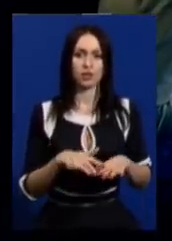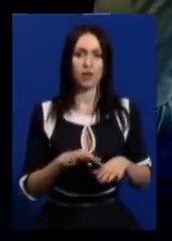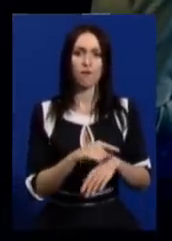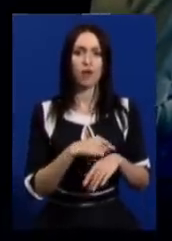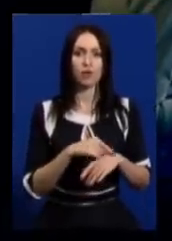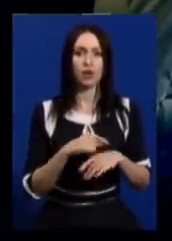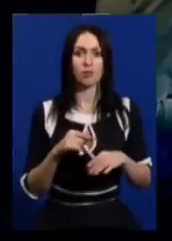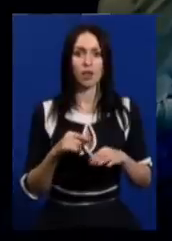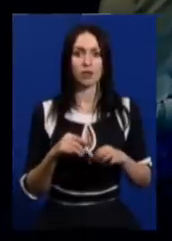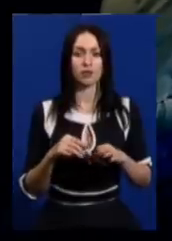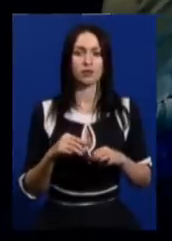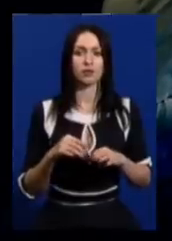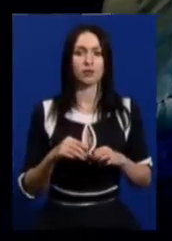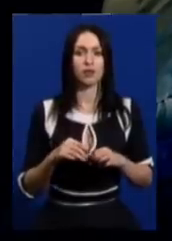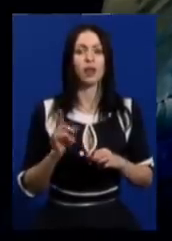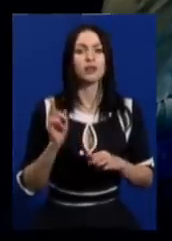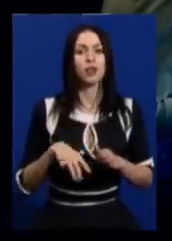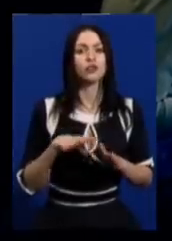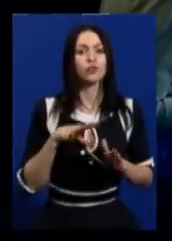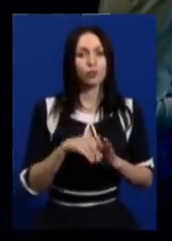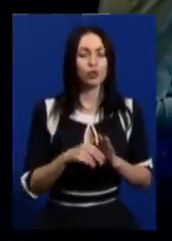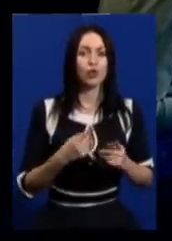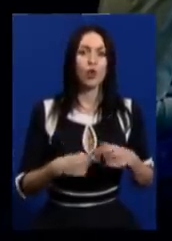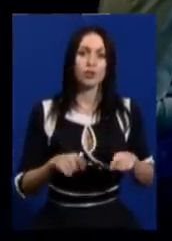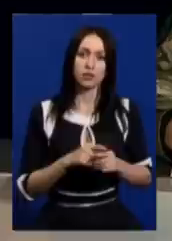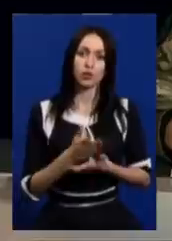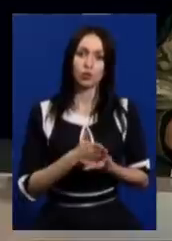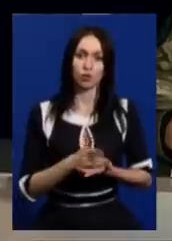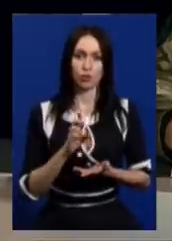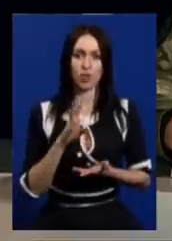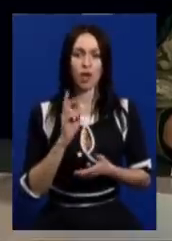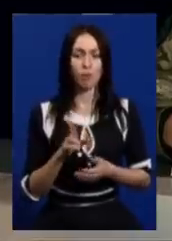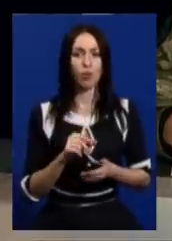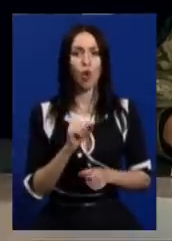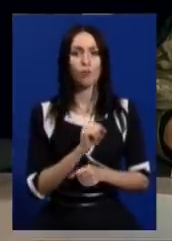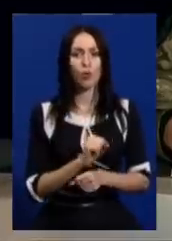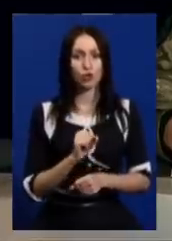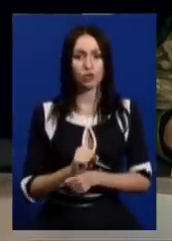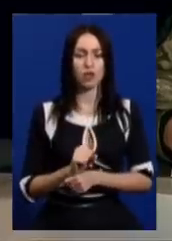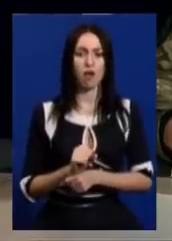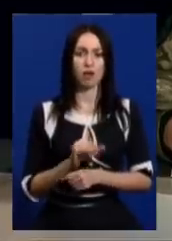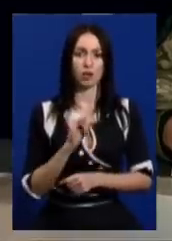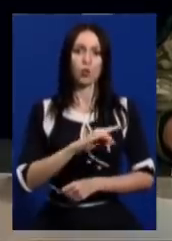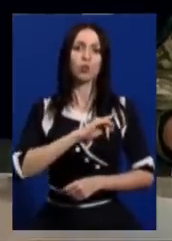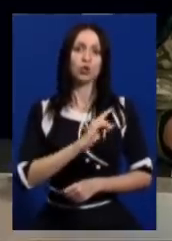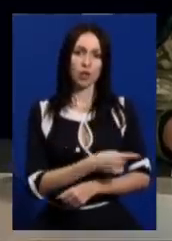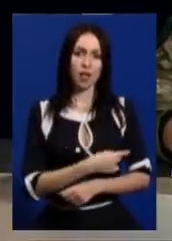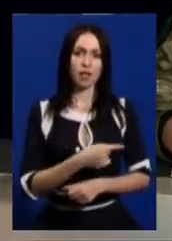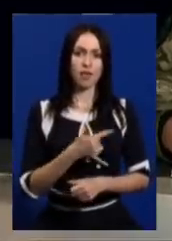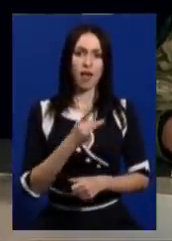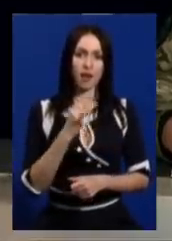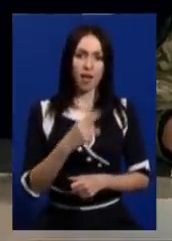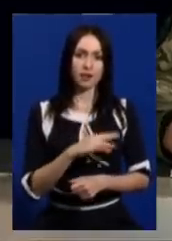в том числе несли своїх... организация службы на блокпостах и усиление границы